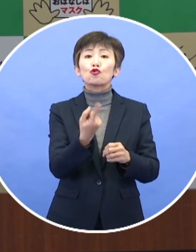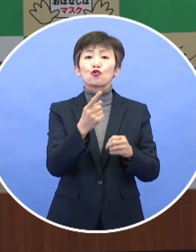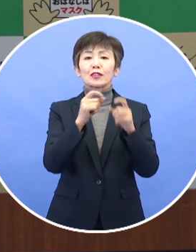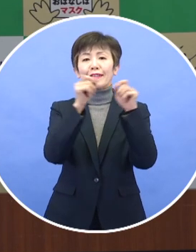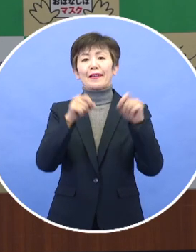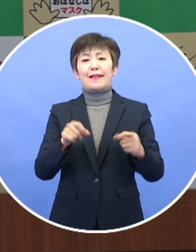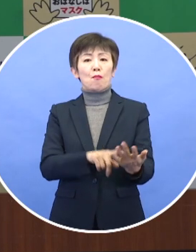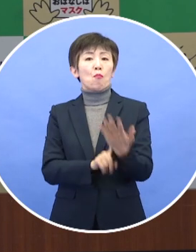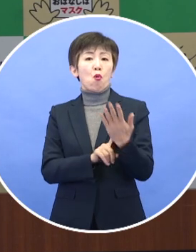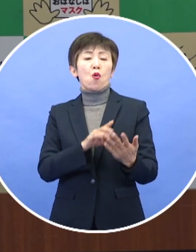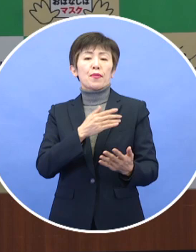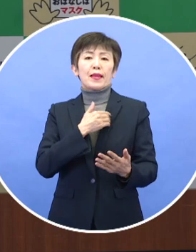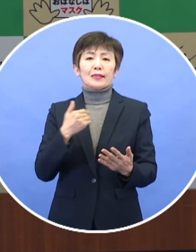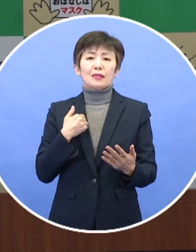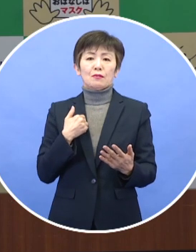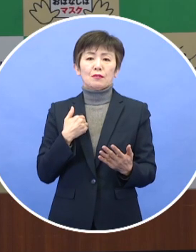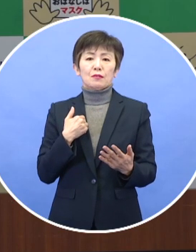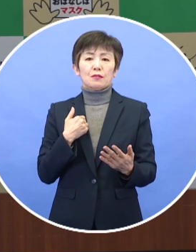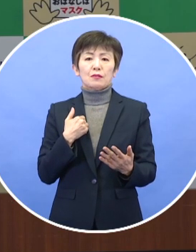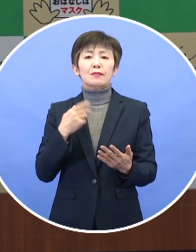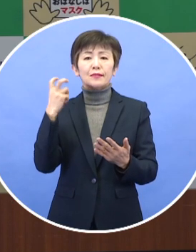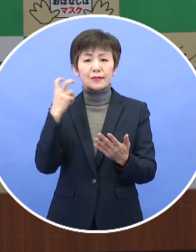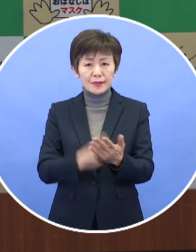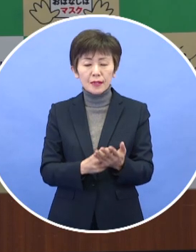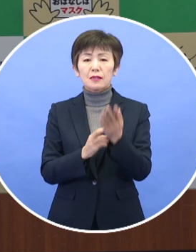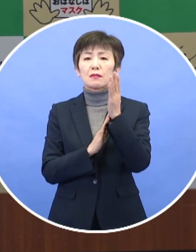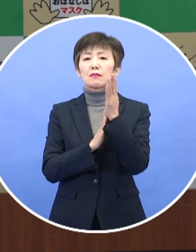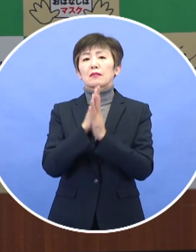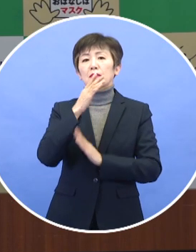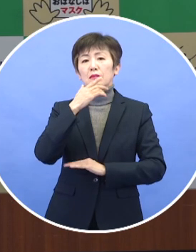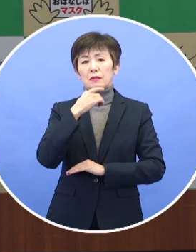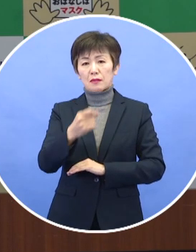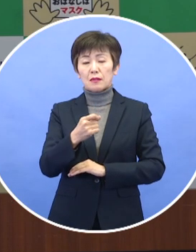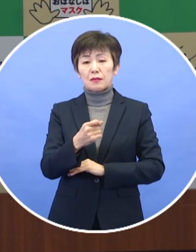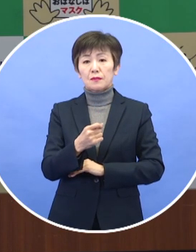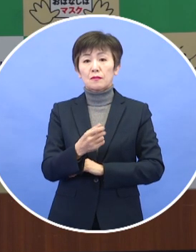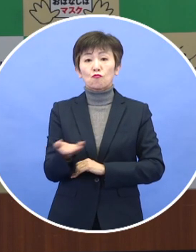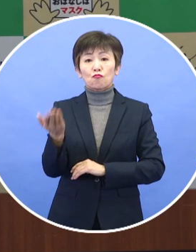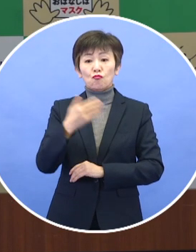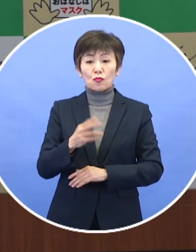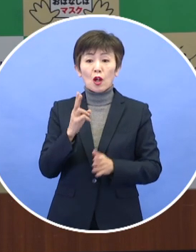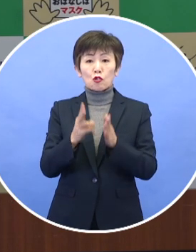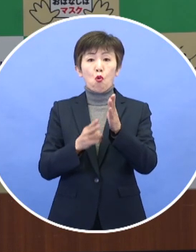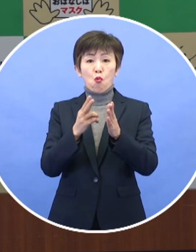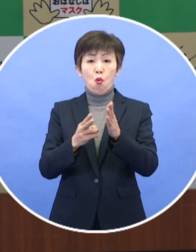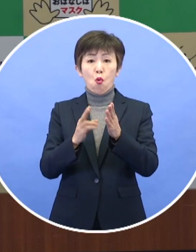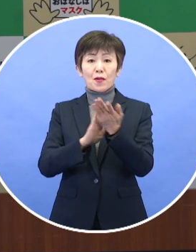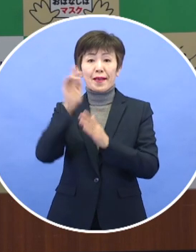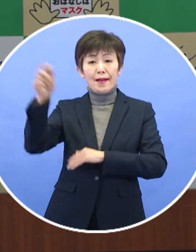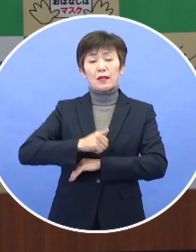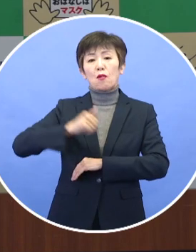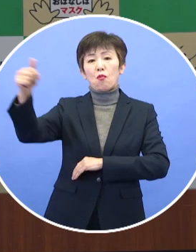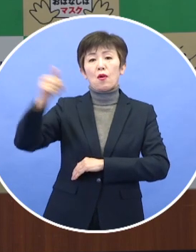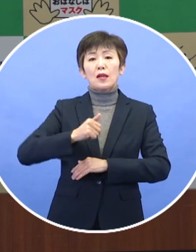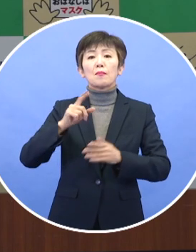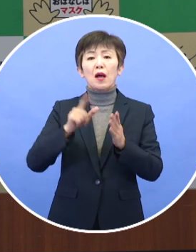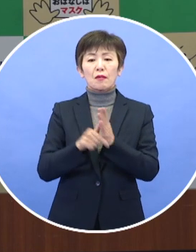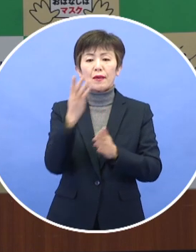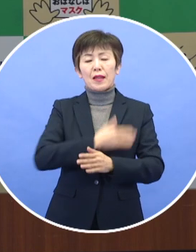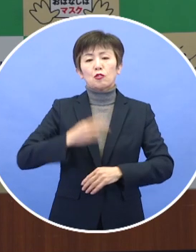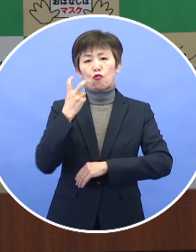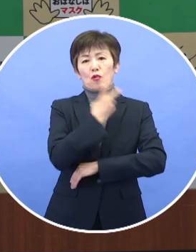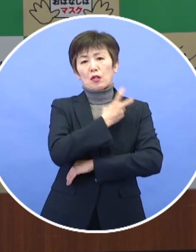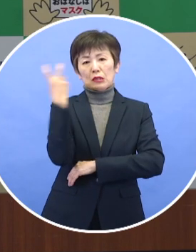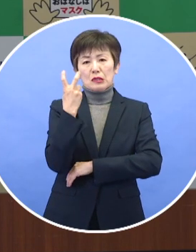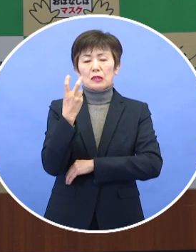ではございません。ぜひともお願いをしたいと思います。それから帰省や旅行、まあ、県外との往来の時は特に体調管理、先ほど